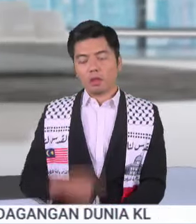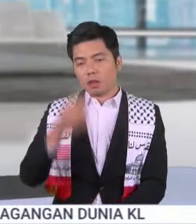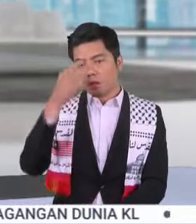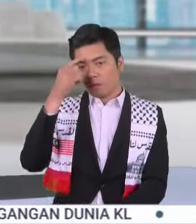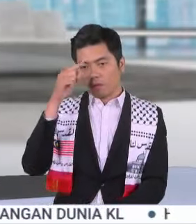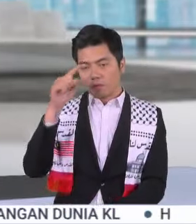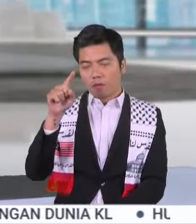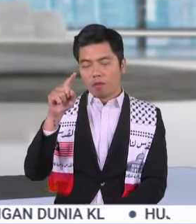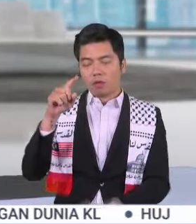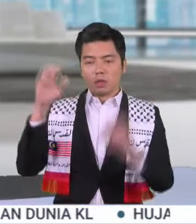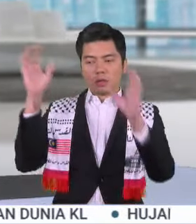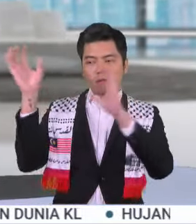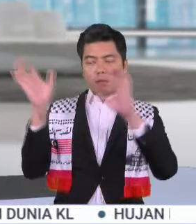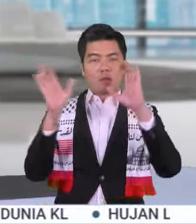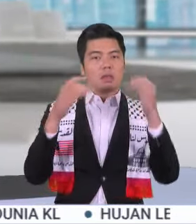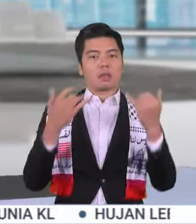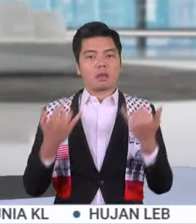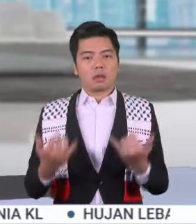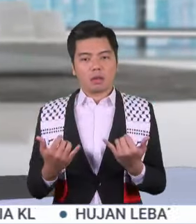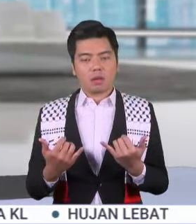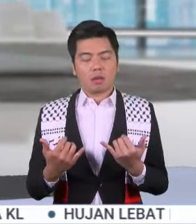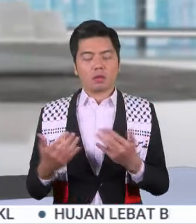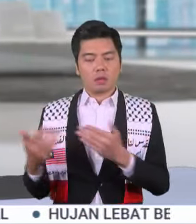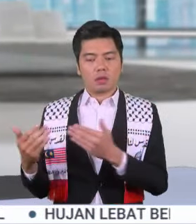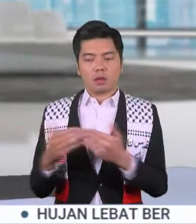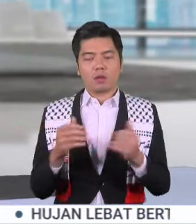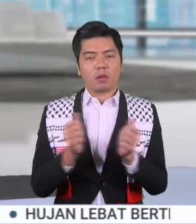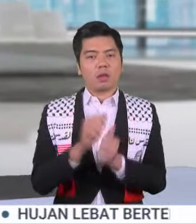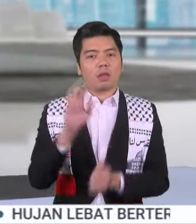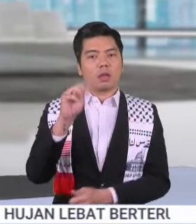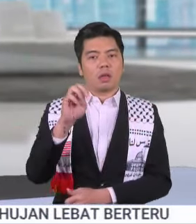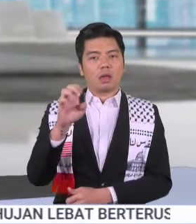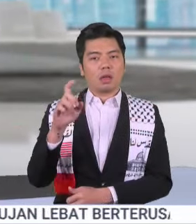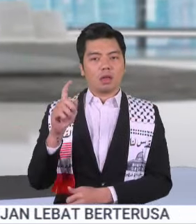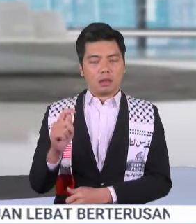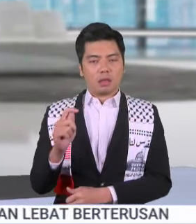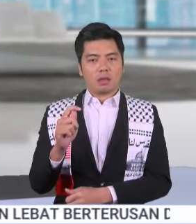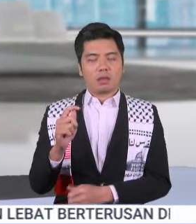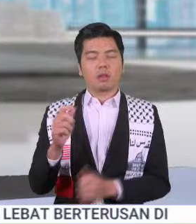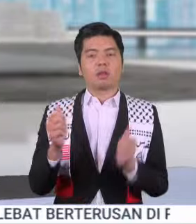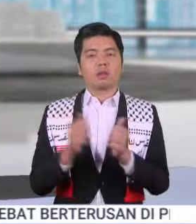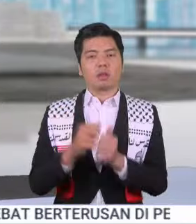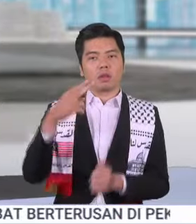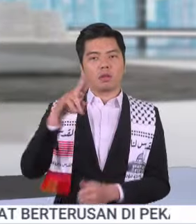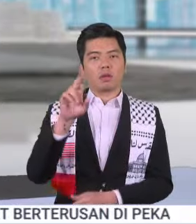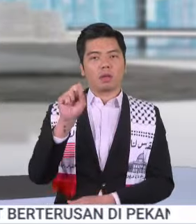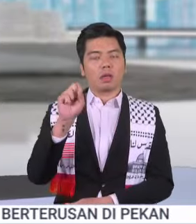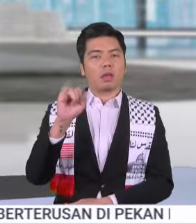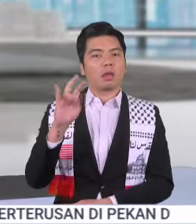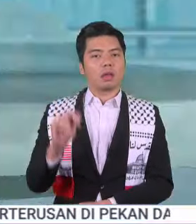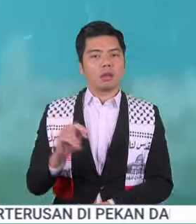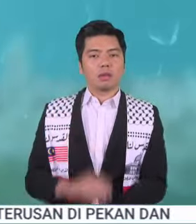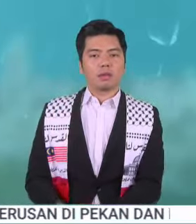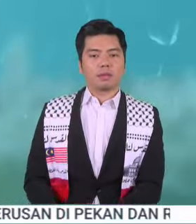untuk perkembangan cuaca semasa seluruh negara langsung ke Met Malaysia bersama pegawainya Wan Muhammad Hafiz Hussein.